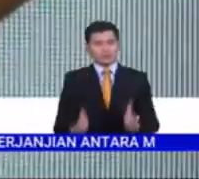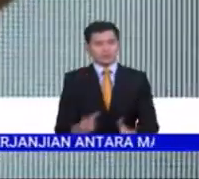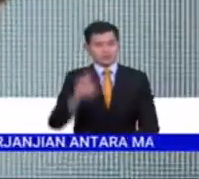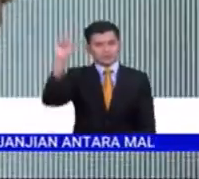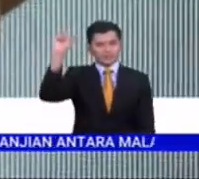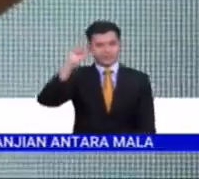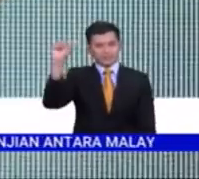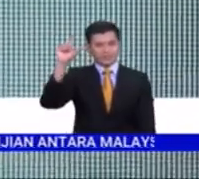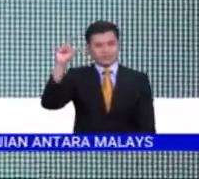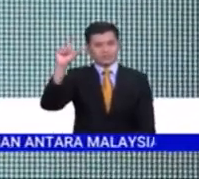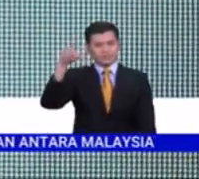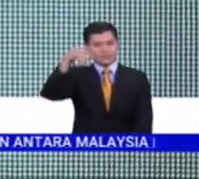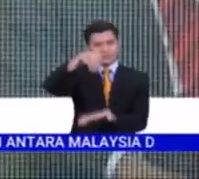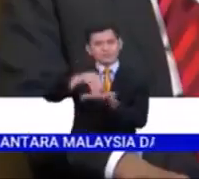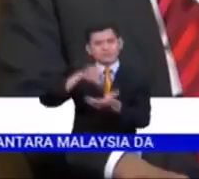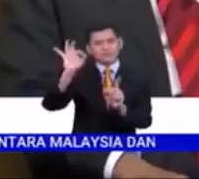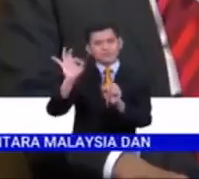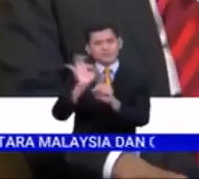ini.